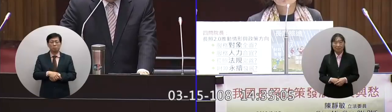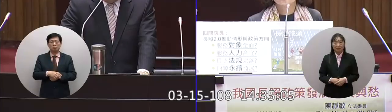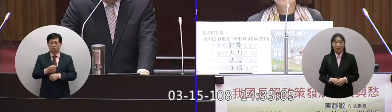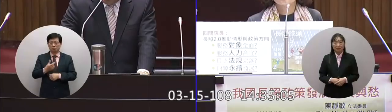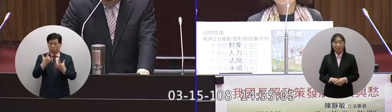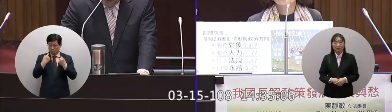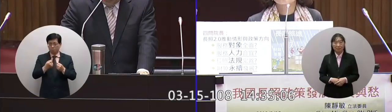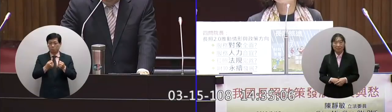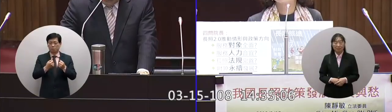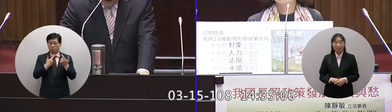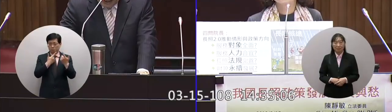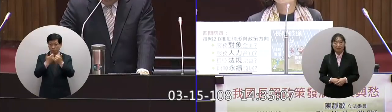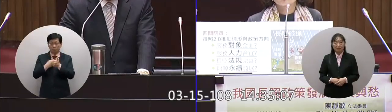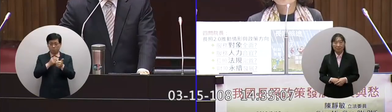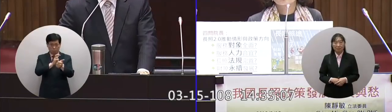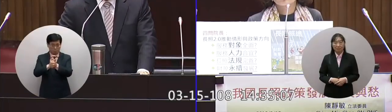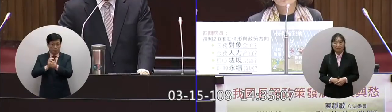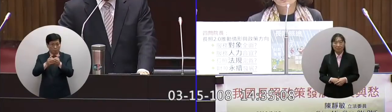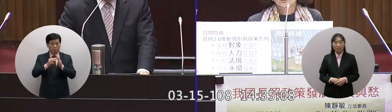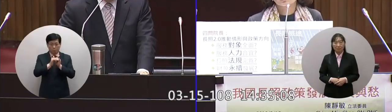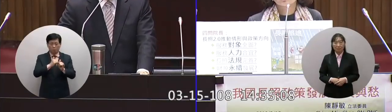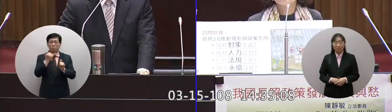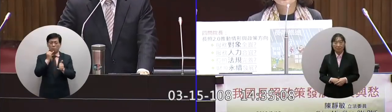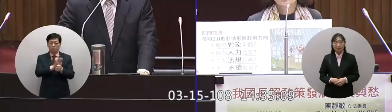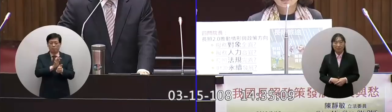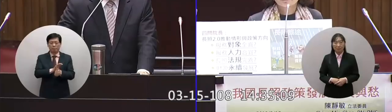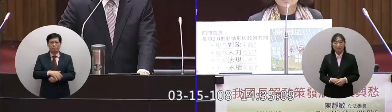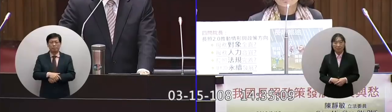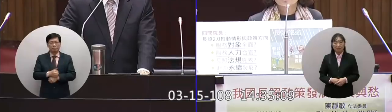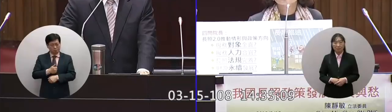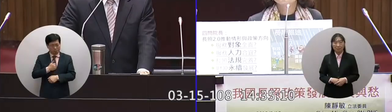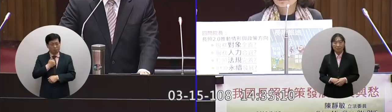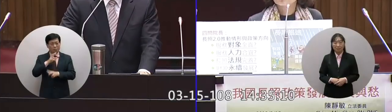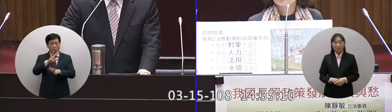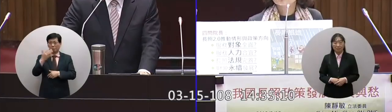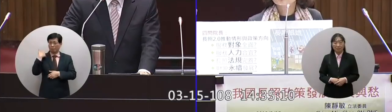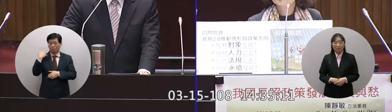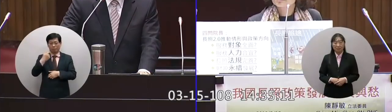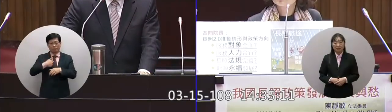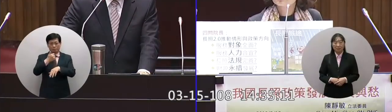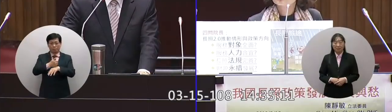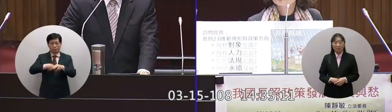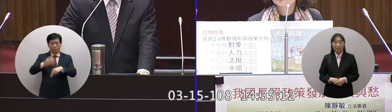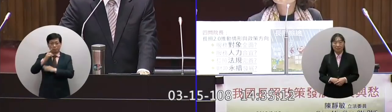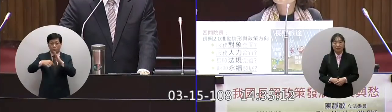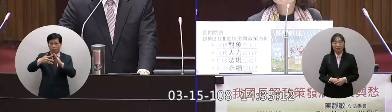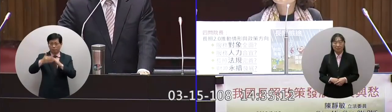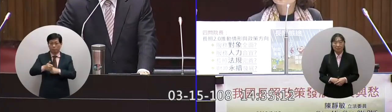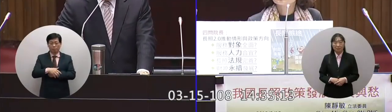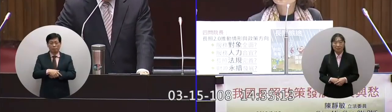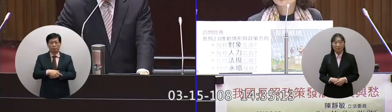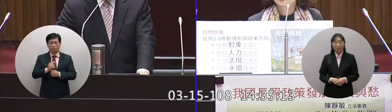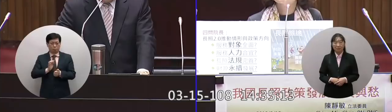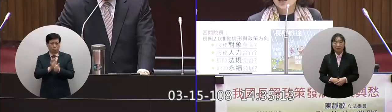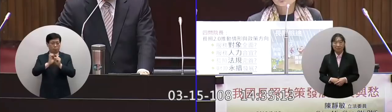受照顾国民尽量能够得到照顾。老实说， 上次我当行政院长的时候，